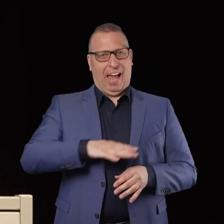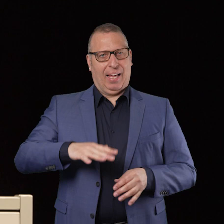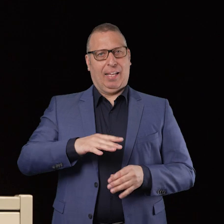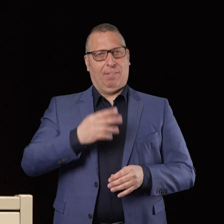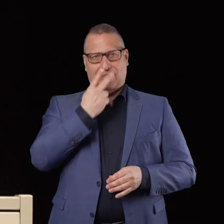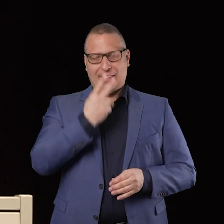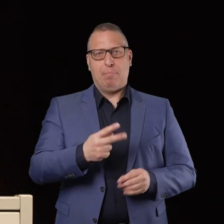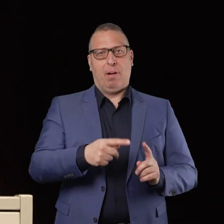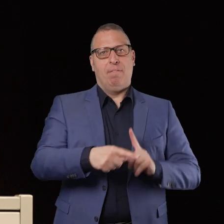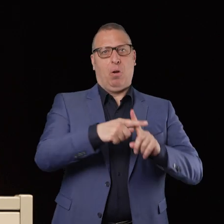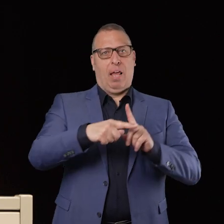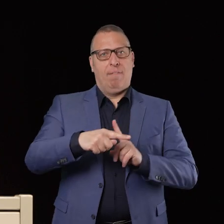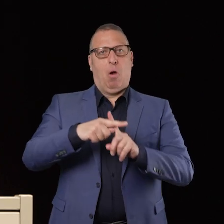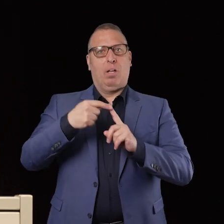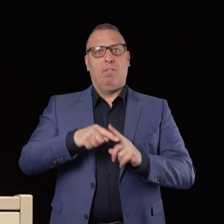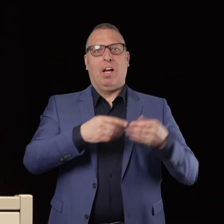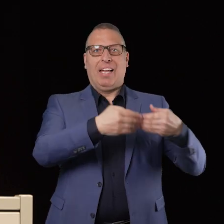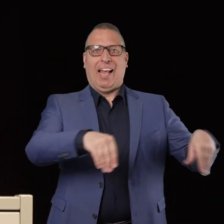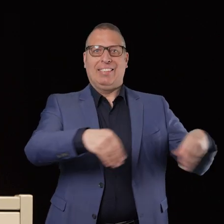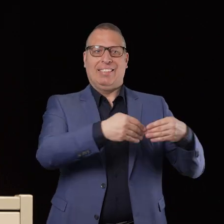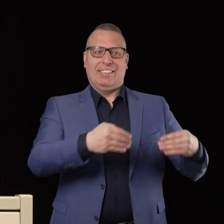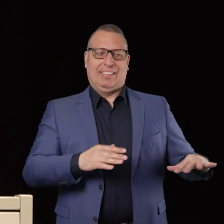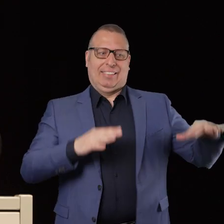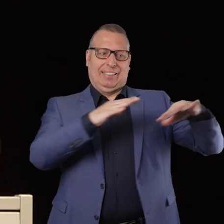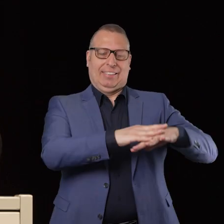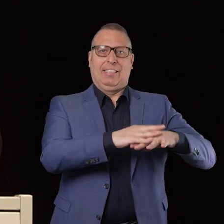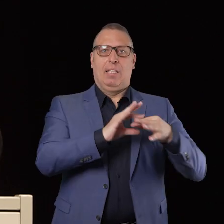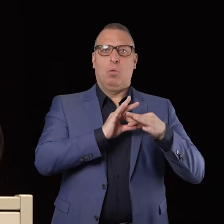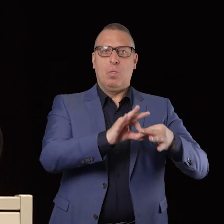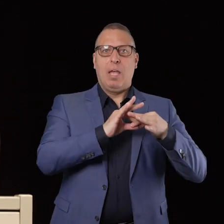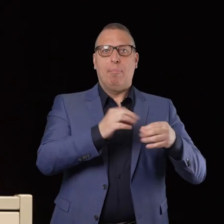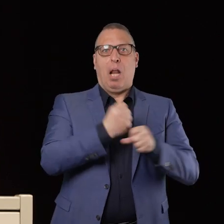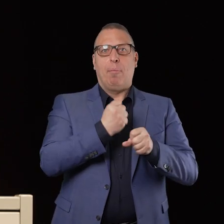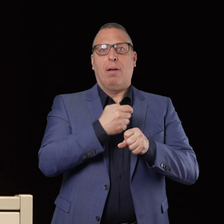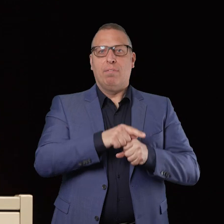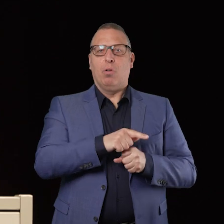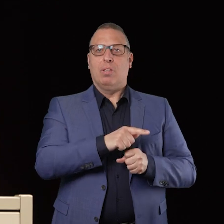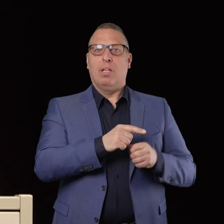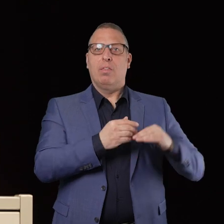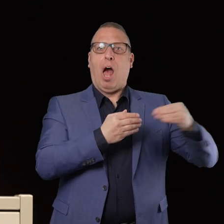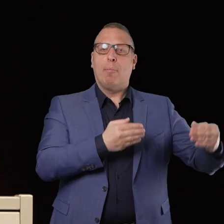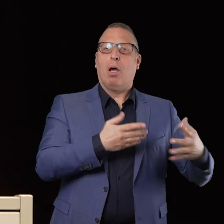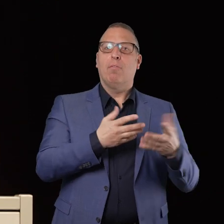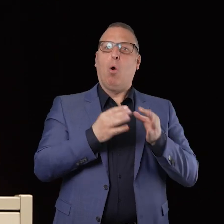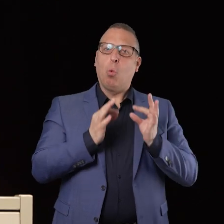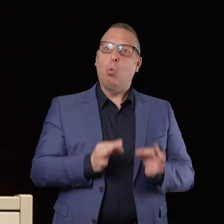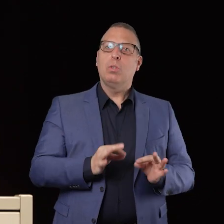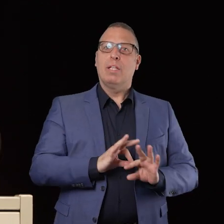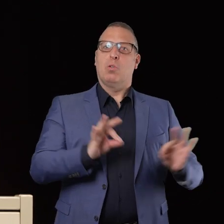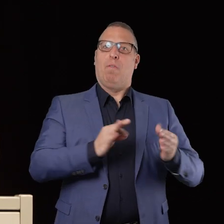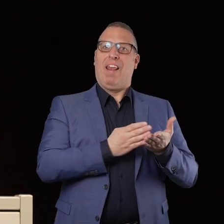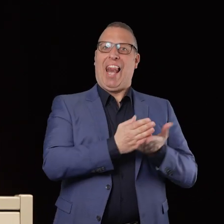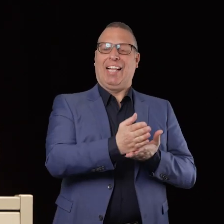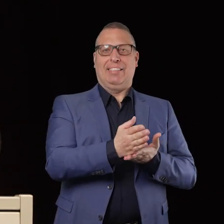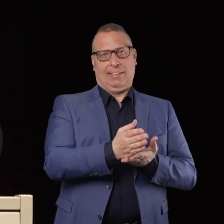Bereichen zeigen sich die Vorteile der grenzüberschreitenden Zusammenarbeit von zwei zuverlässigen Nachbarn besonders